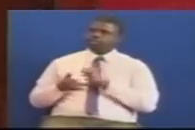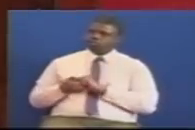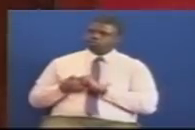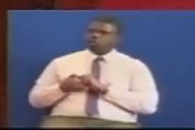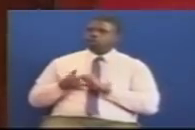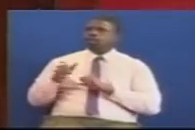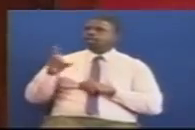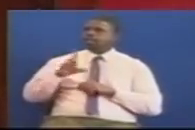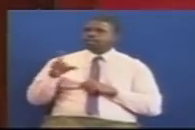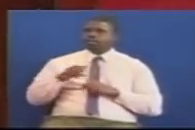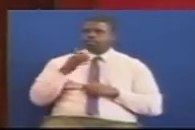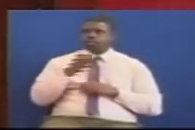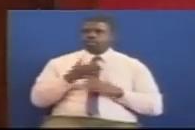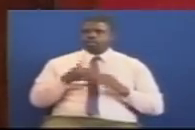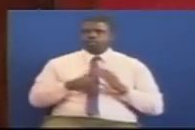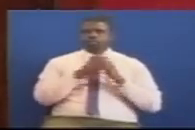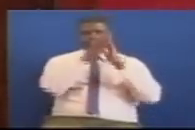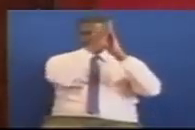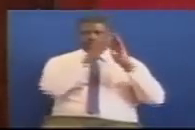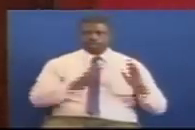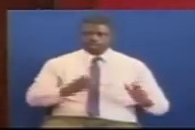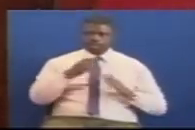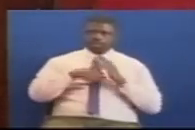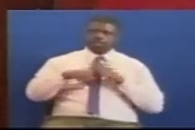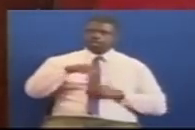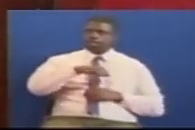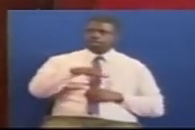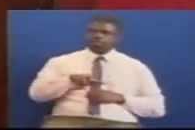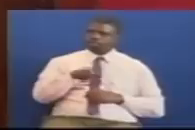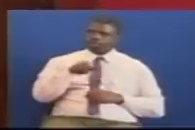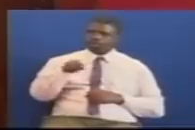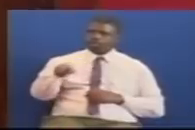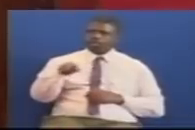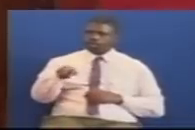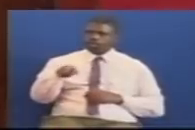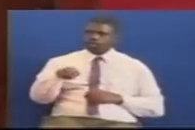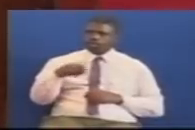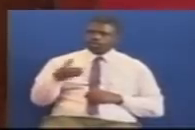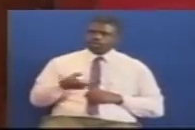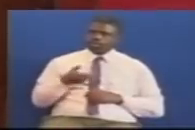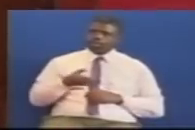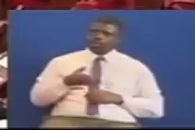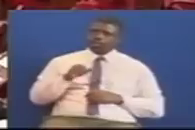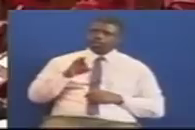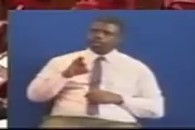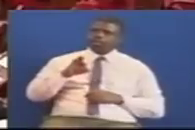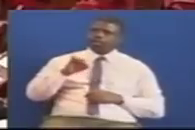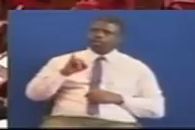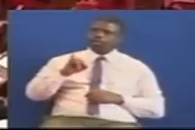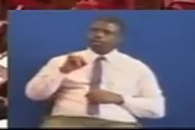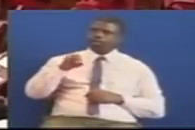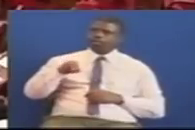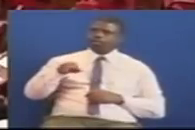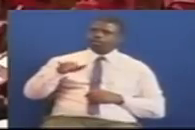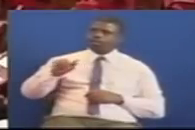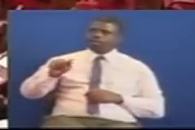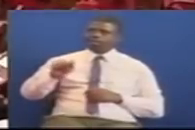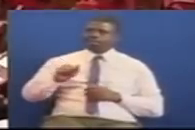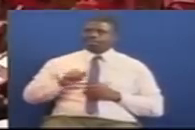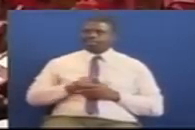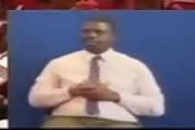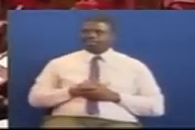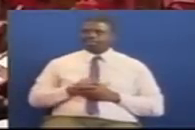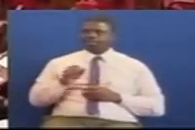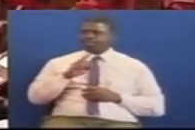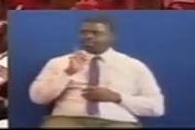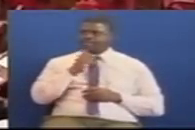mnara katika jimbo hilo katika tawi kijiji cha Finya? Sawa, majibu.